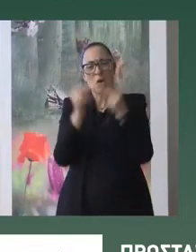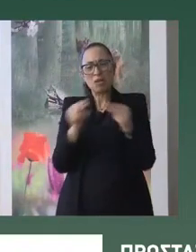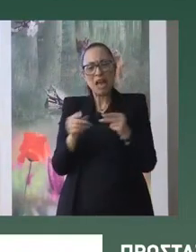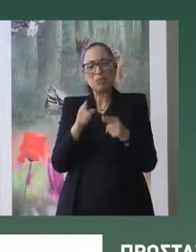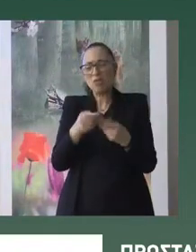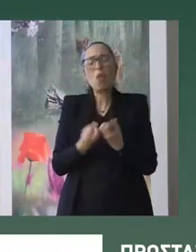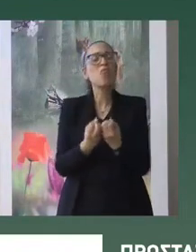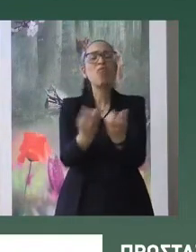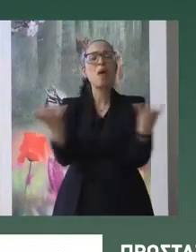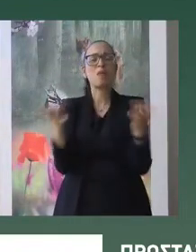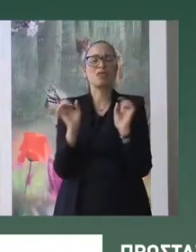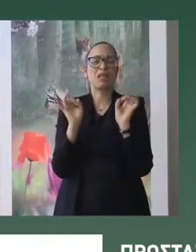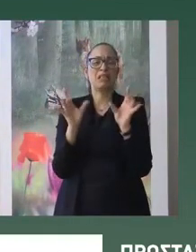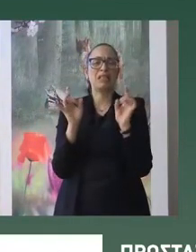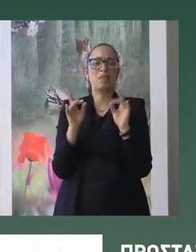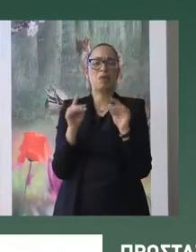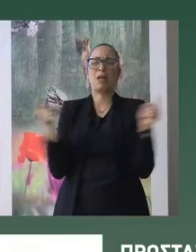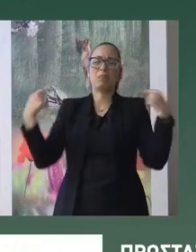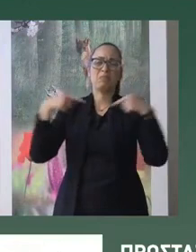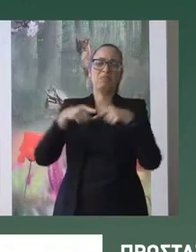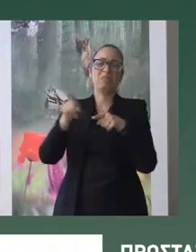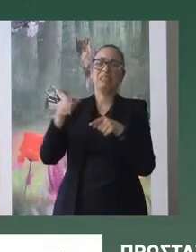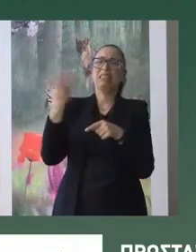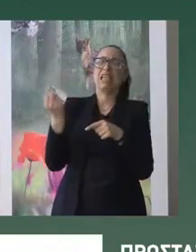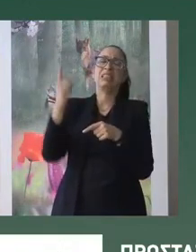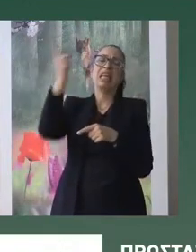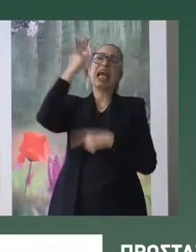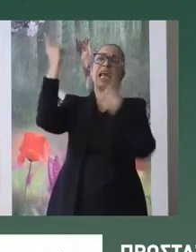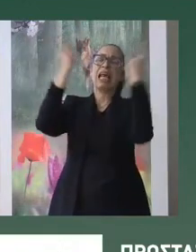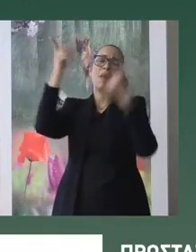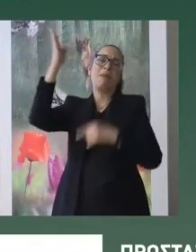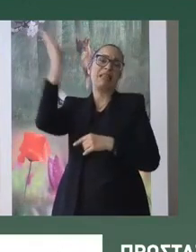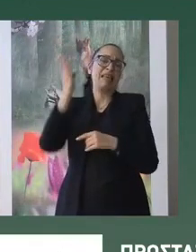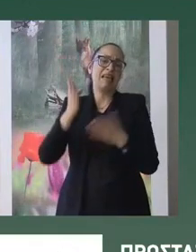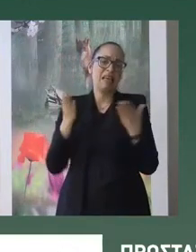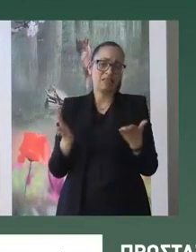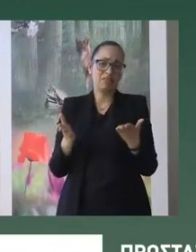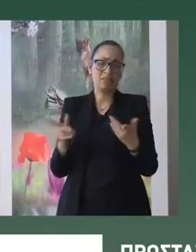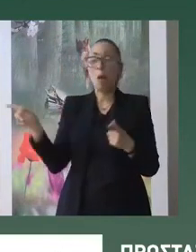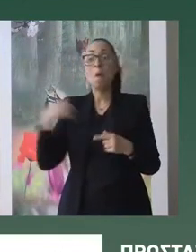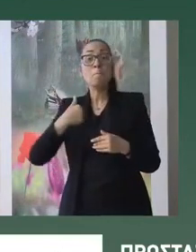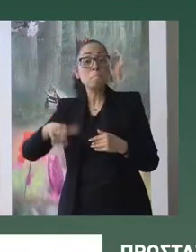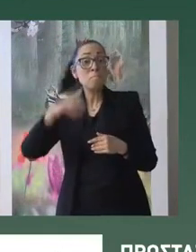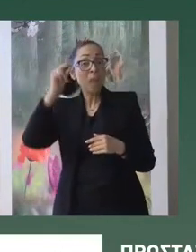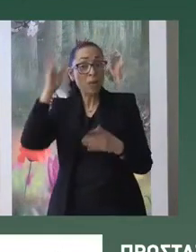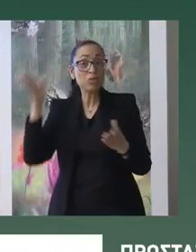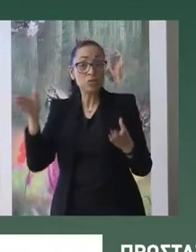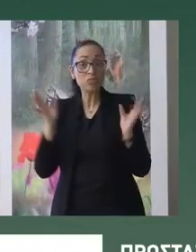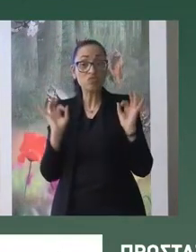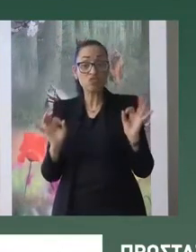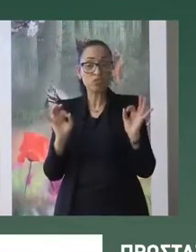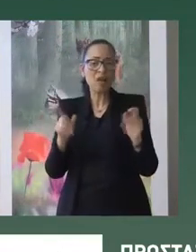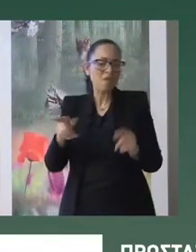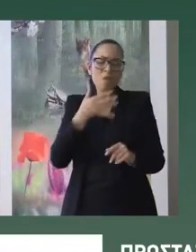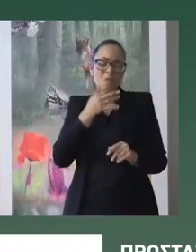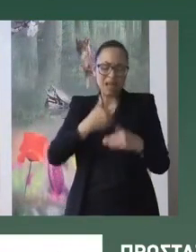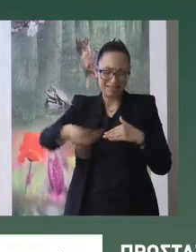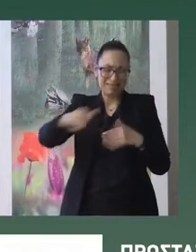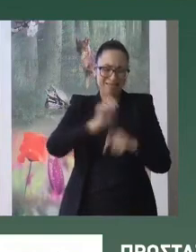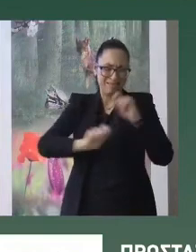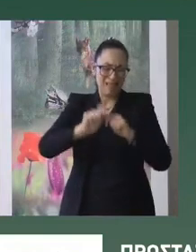στην ισορροπία της πόλης με την κλιματική κρίση. Πανεπιστημίου είναι ένα ενδιαφέρον έργο. Σε μένα που ασχολούμαι με αυτά, είναι ένα έργο